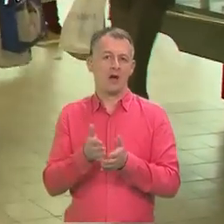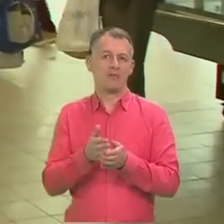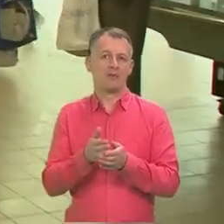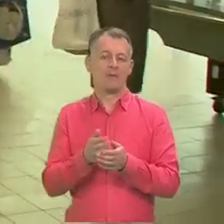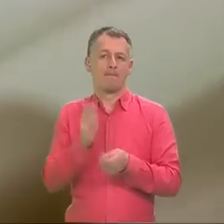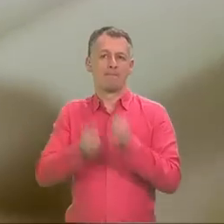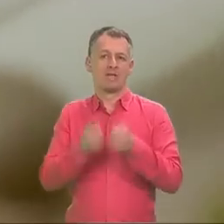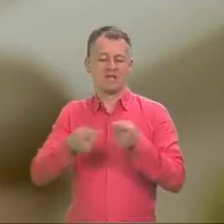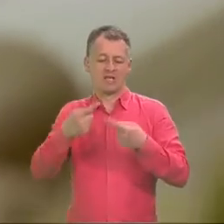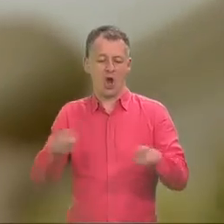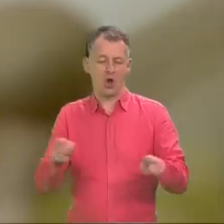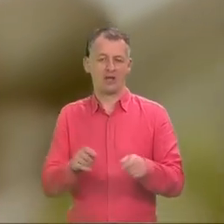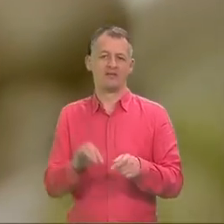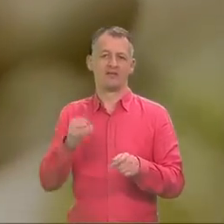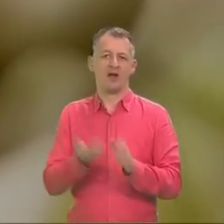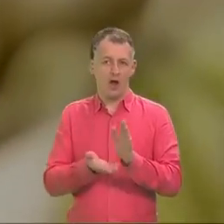Și ca atare